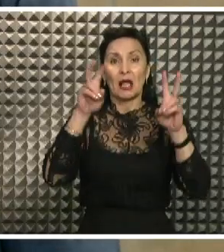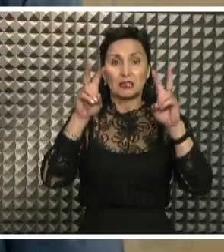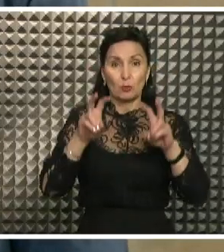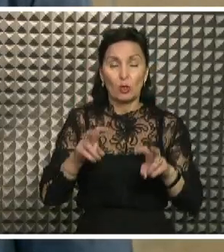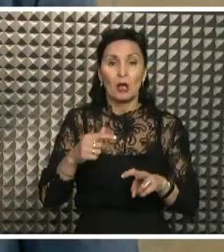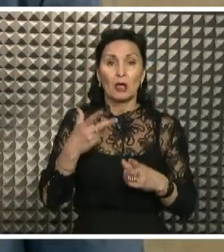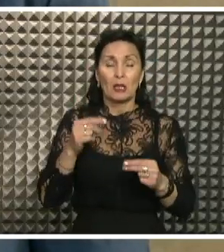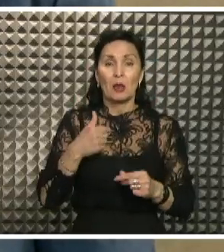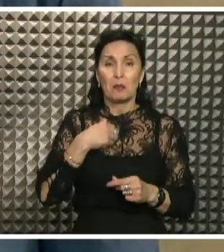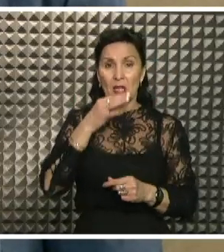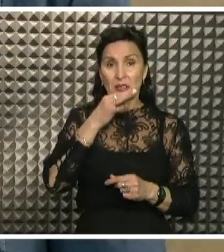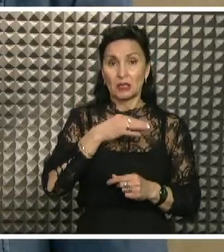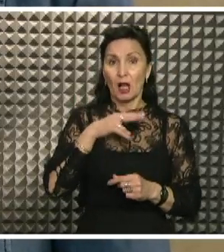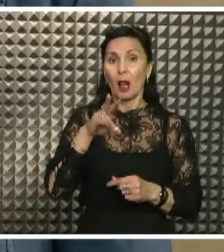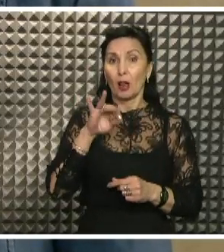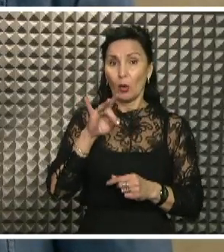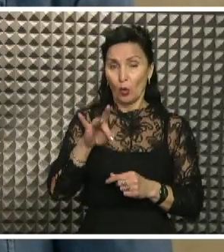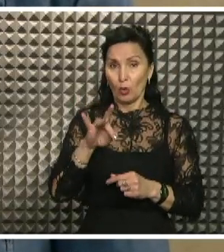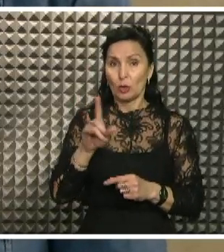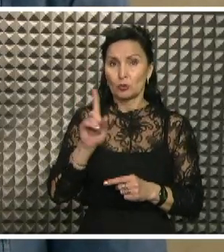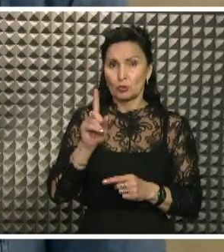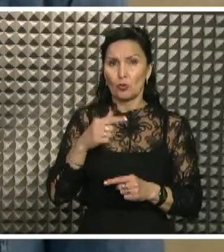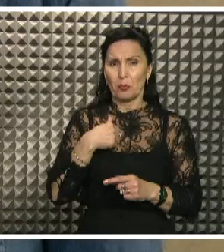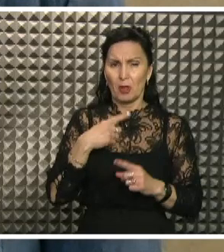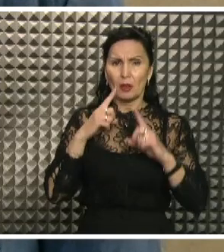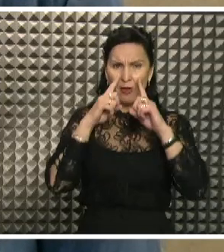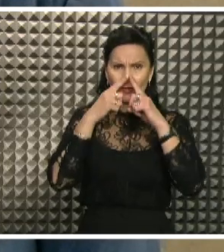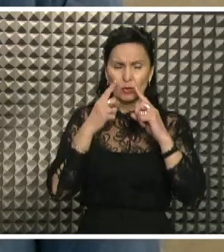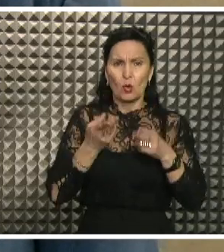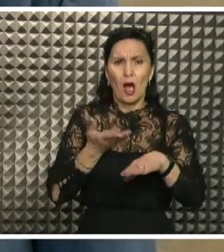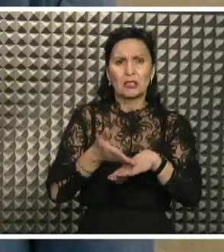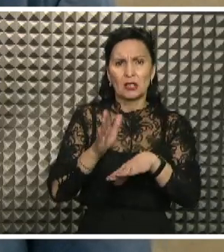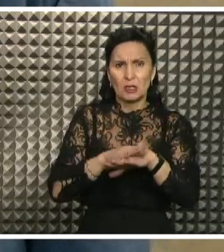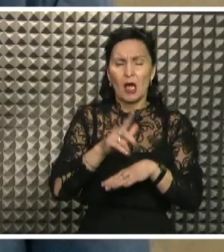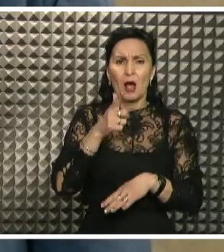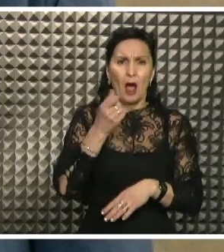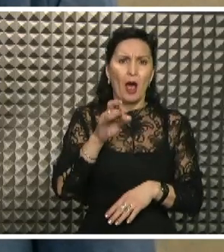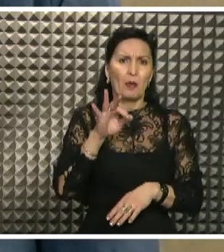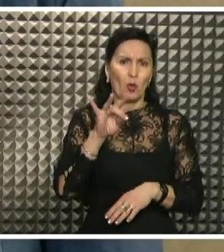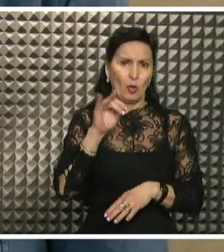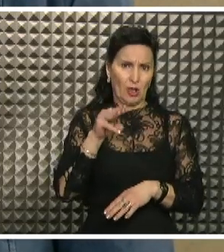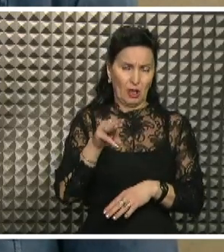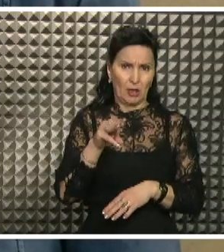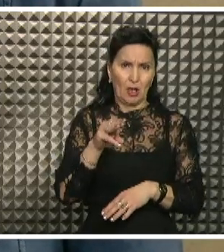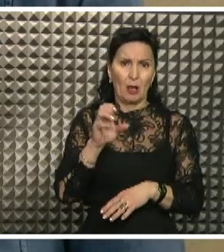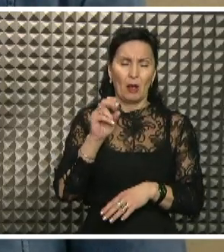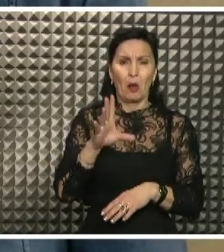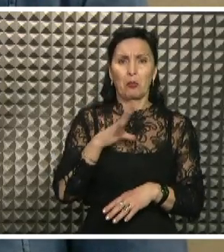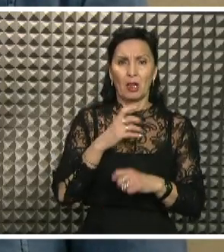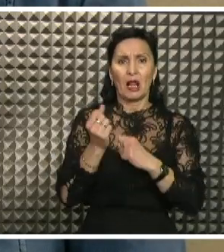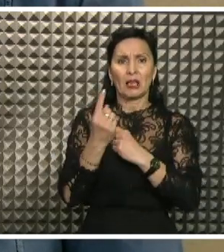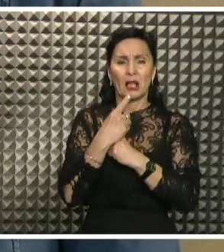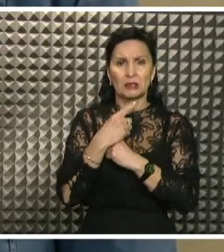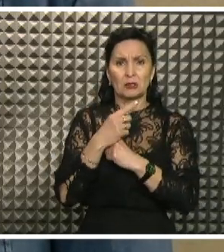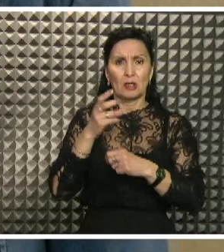мне сказал лор, что у меня полип в носу и все как бы осложняется гайморитом. Вот как бы была назначена